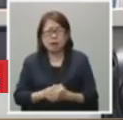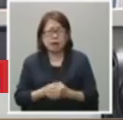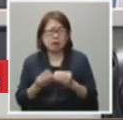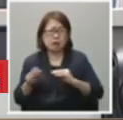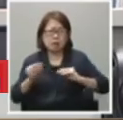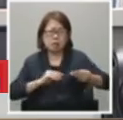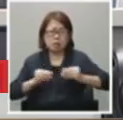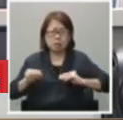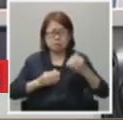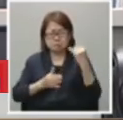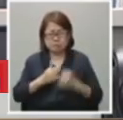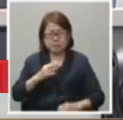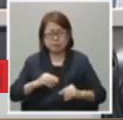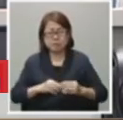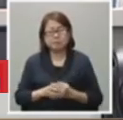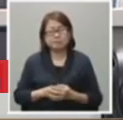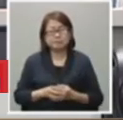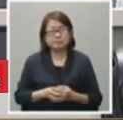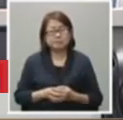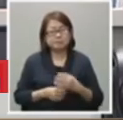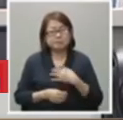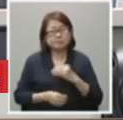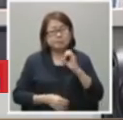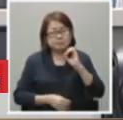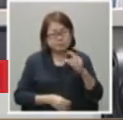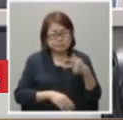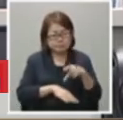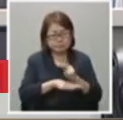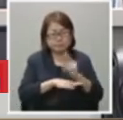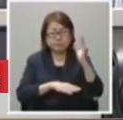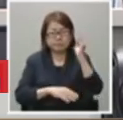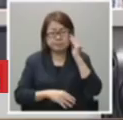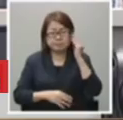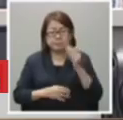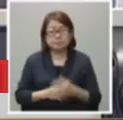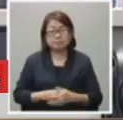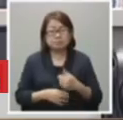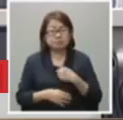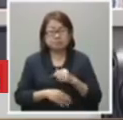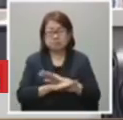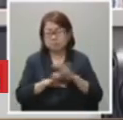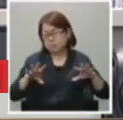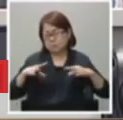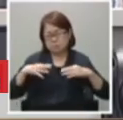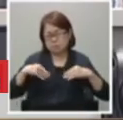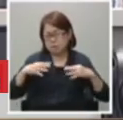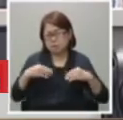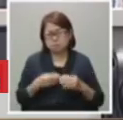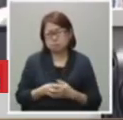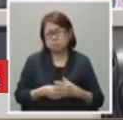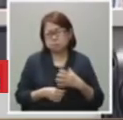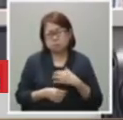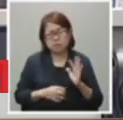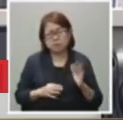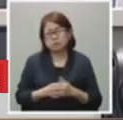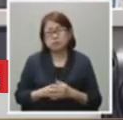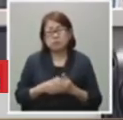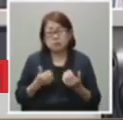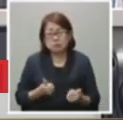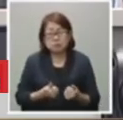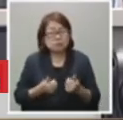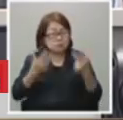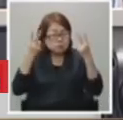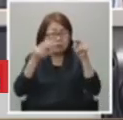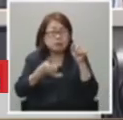เบี้ยวครับเพราะฉะนั้นผมจะบอกท่านประธานที่เคารพครับผมไม่สามารถไว้วางใจได้เลยครับว่าท่านนายกรัฐมน